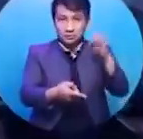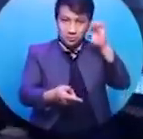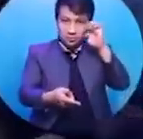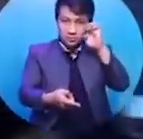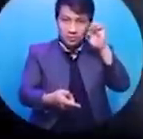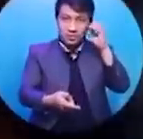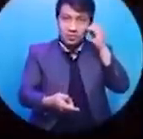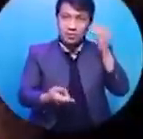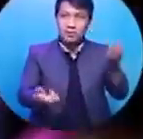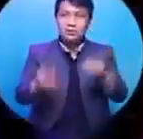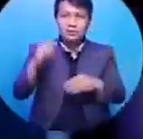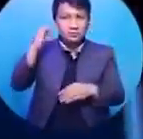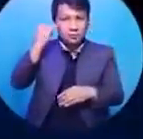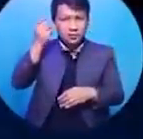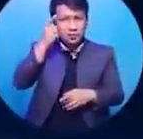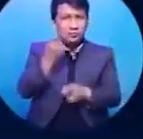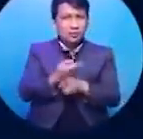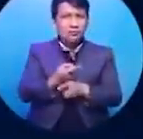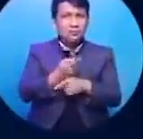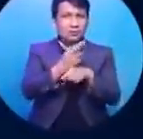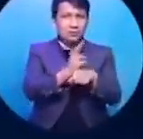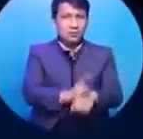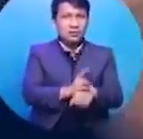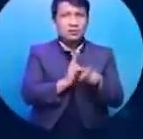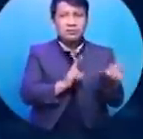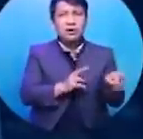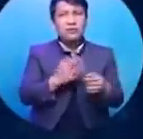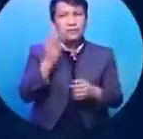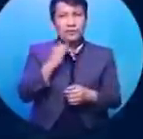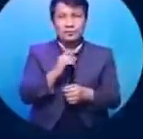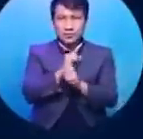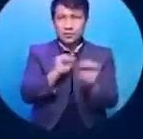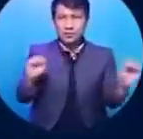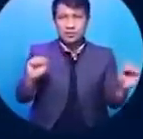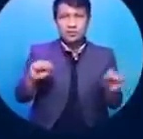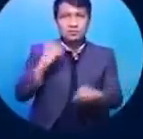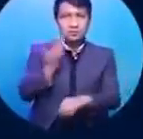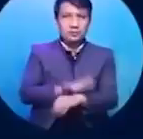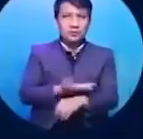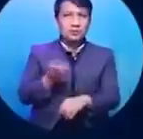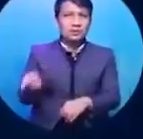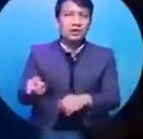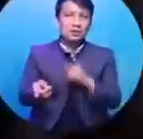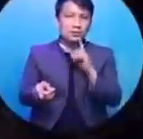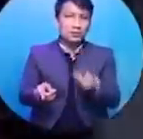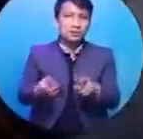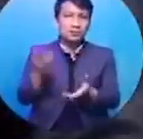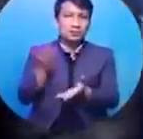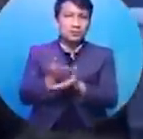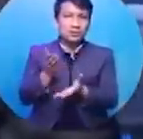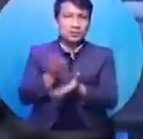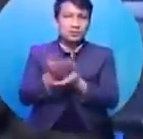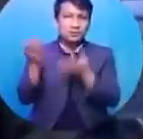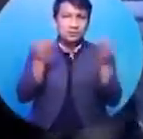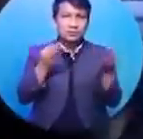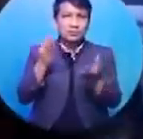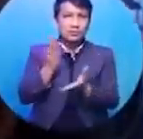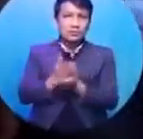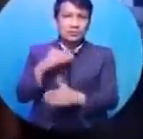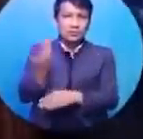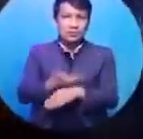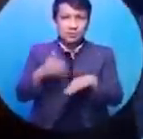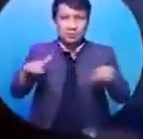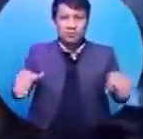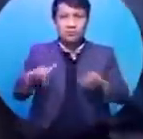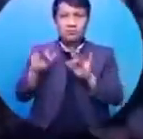rin nito si Jericho Barcibal, tama ate, iparehab mo na yan para secure kayo ng anak mo. Naku kuya, huminto ka na, may anak kayo. Kuya, kawawa